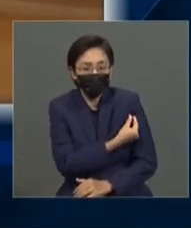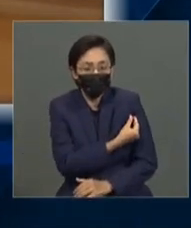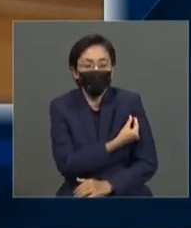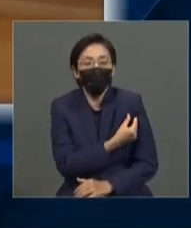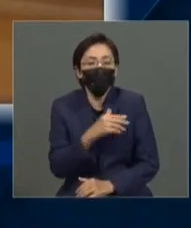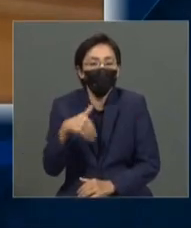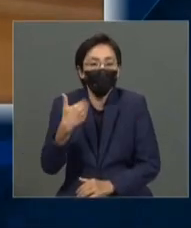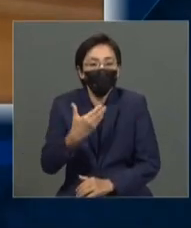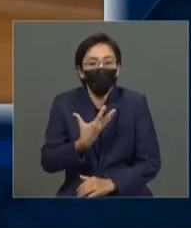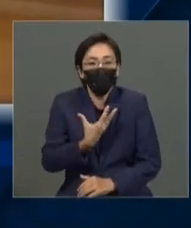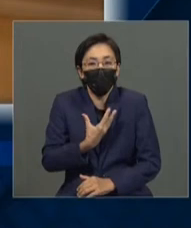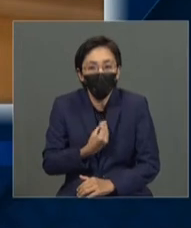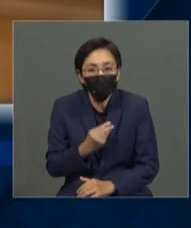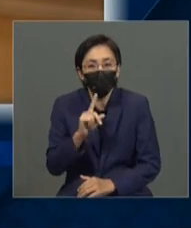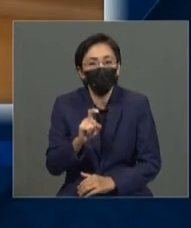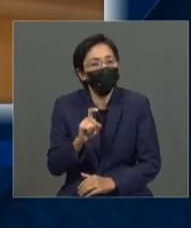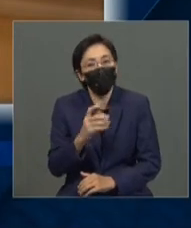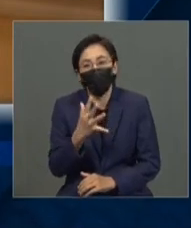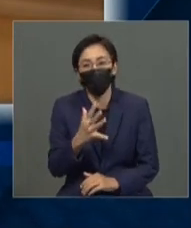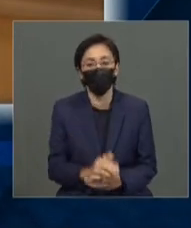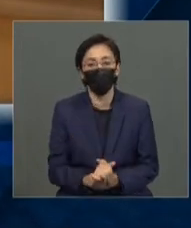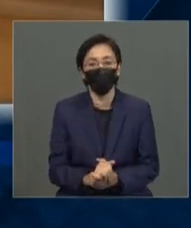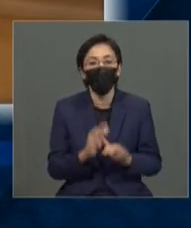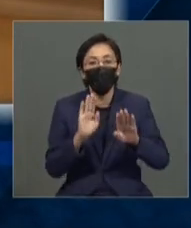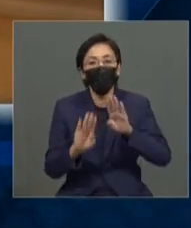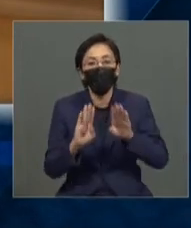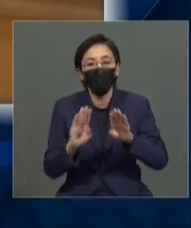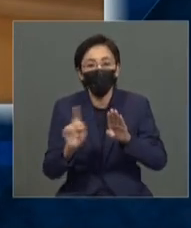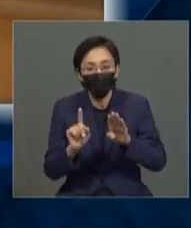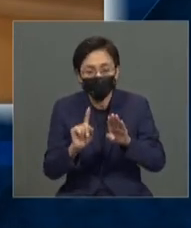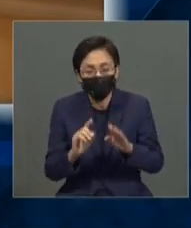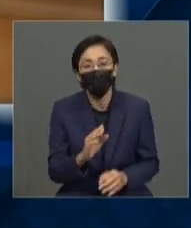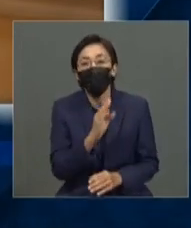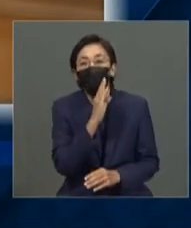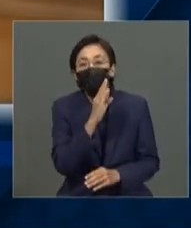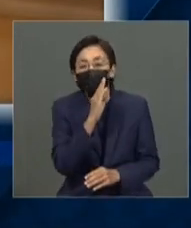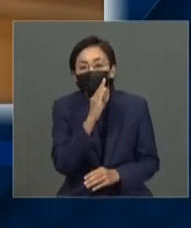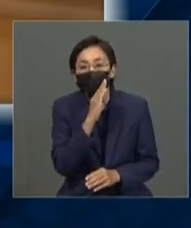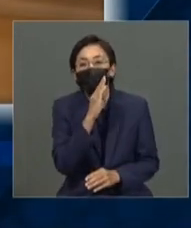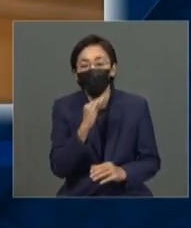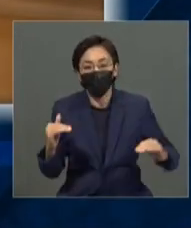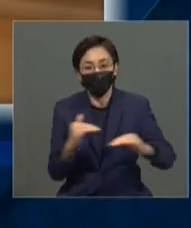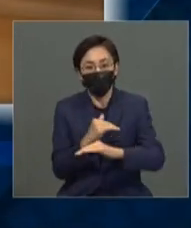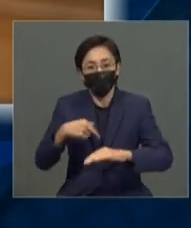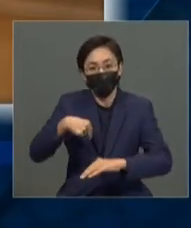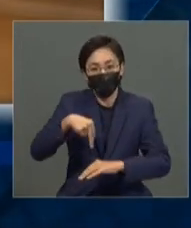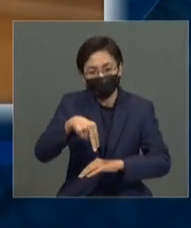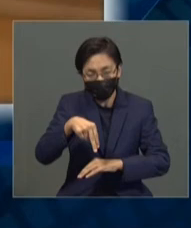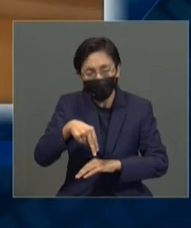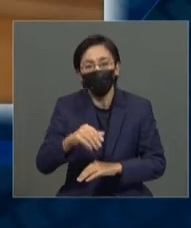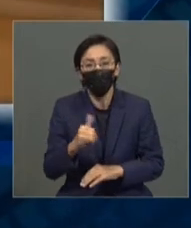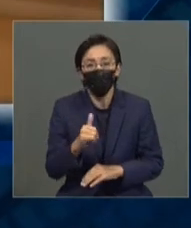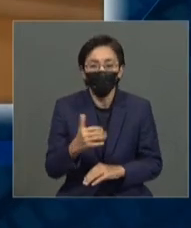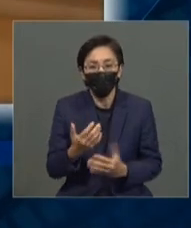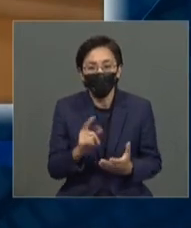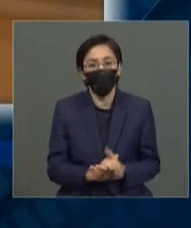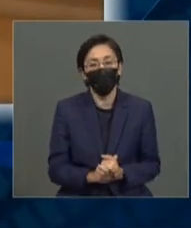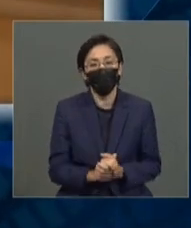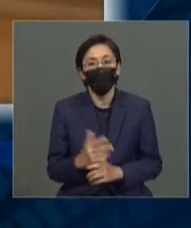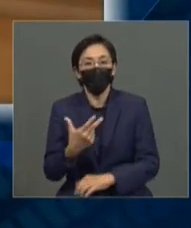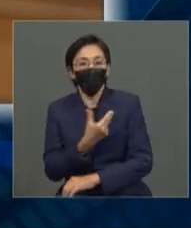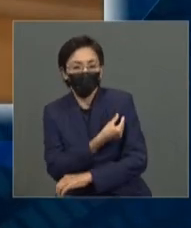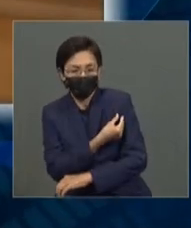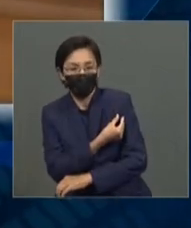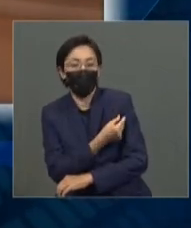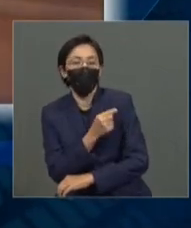นผมเคยเปรียบเทียบเสมอเลยว่าความเสี่ยงในการข้ามถนนของผมเนี่ยอาจจะมากกว่าความเสี่ยงของการฉีดวัค